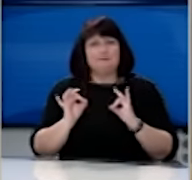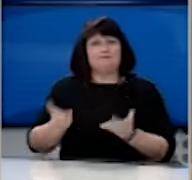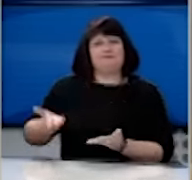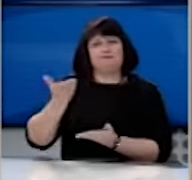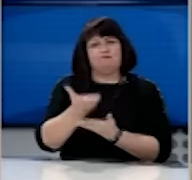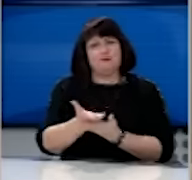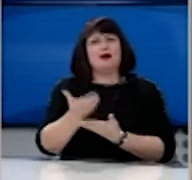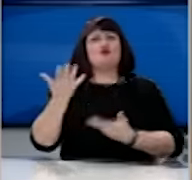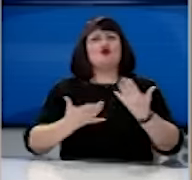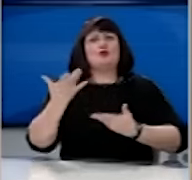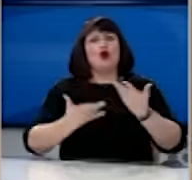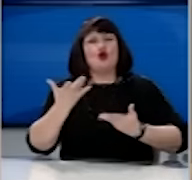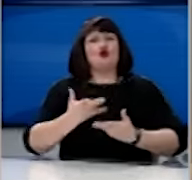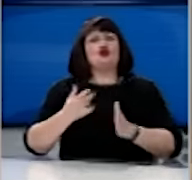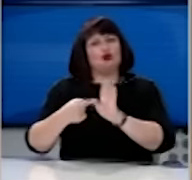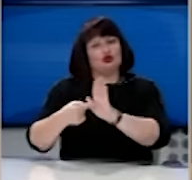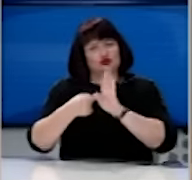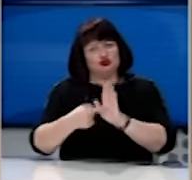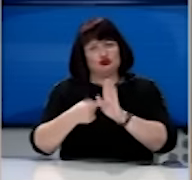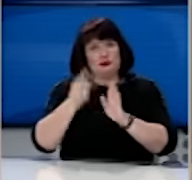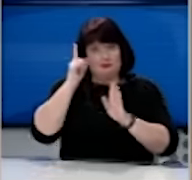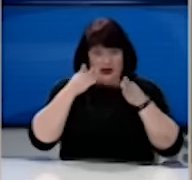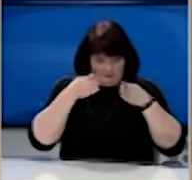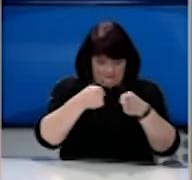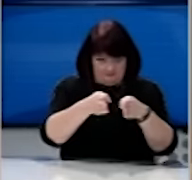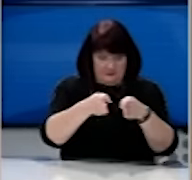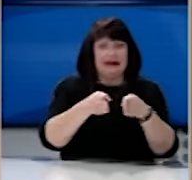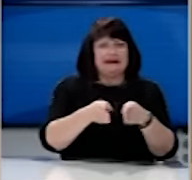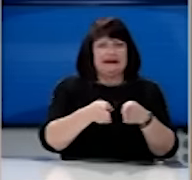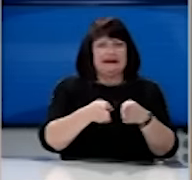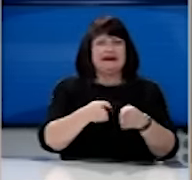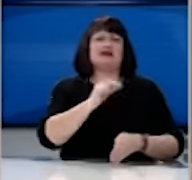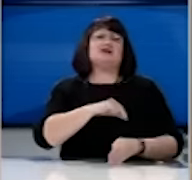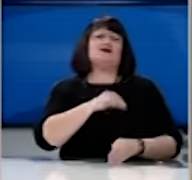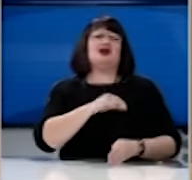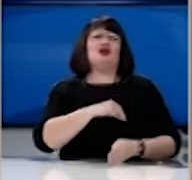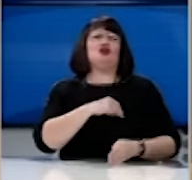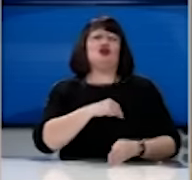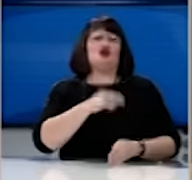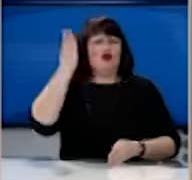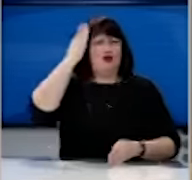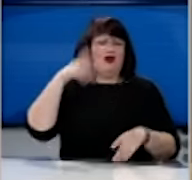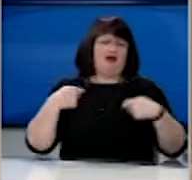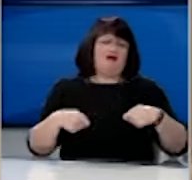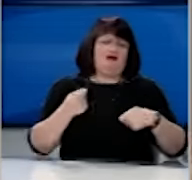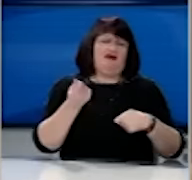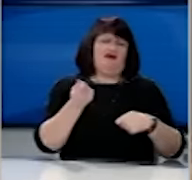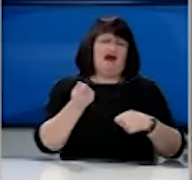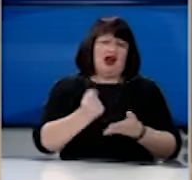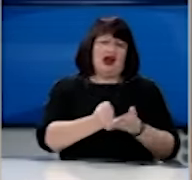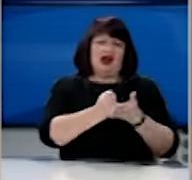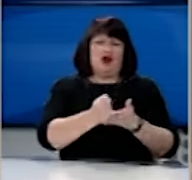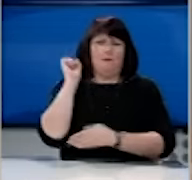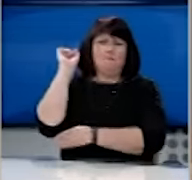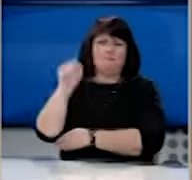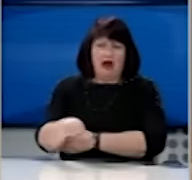καταθέσατε εκφράζει γνήσια τη μία γραμμή, αυτή των συμφερόντων του μεγάλου κεφαλαίου, σε βάρος